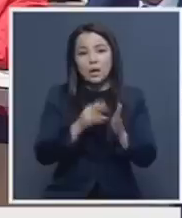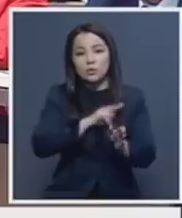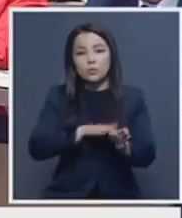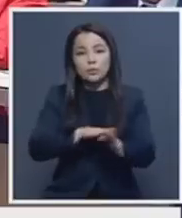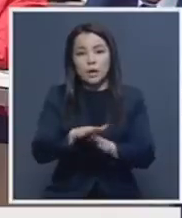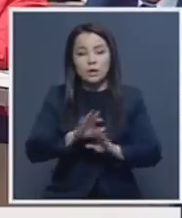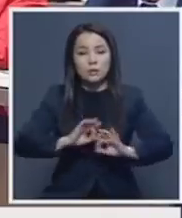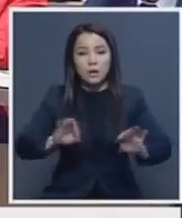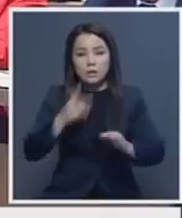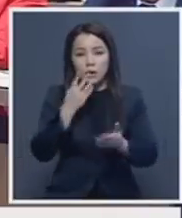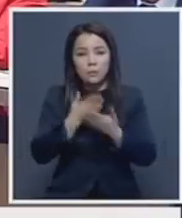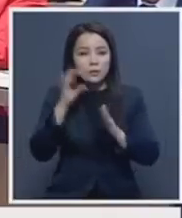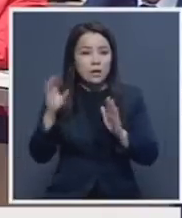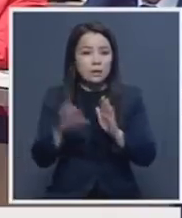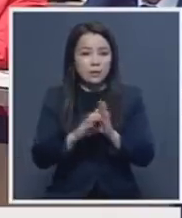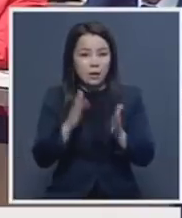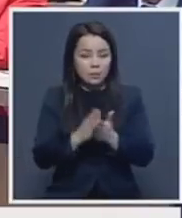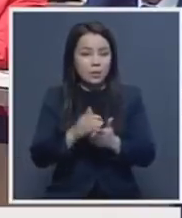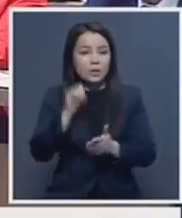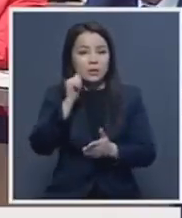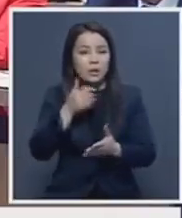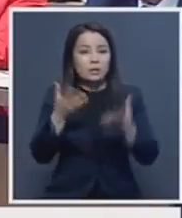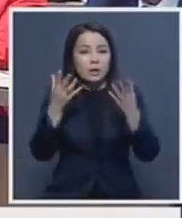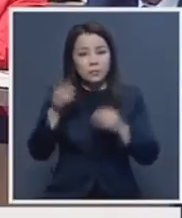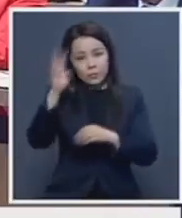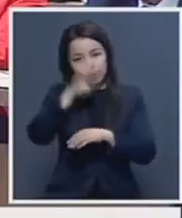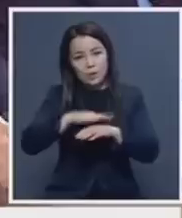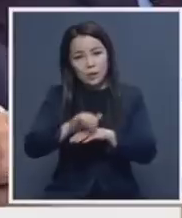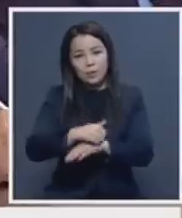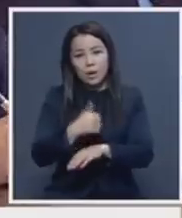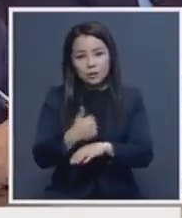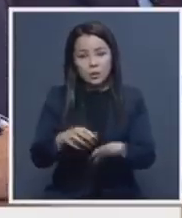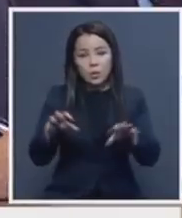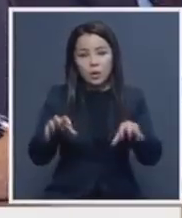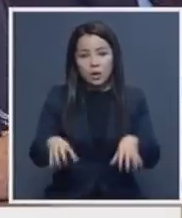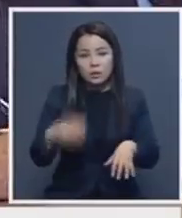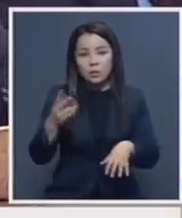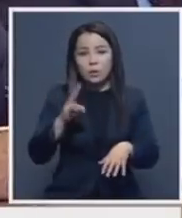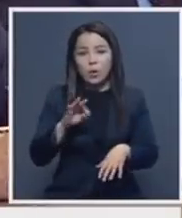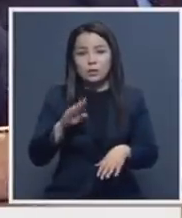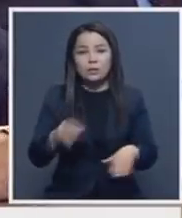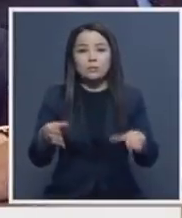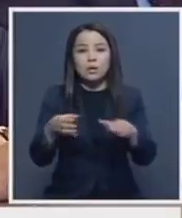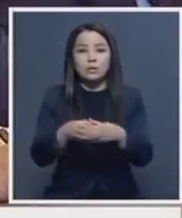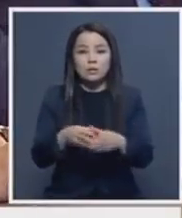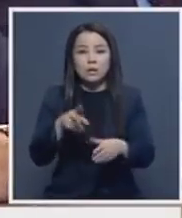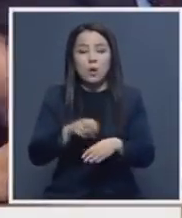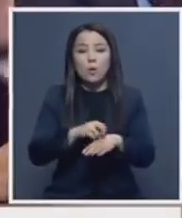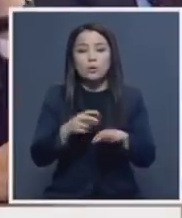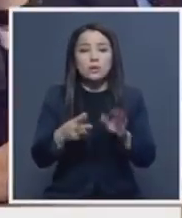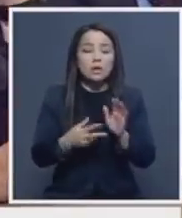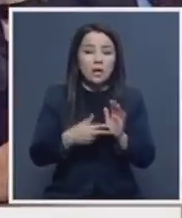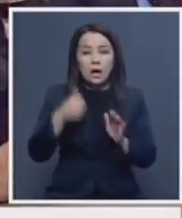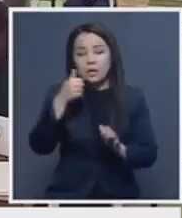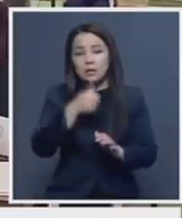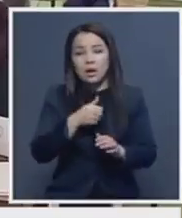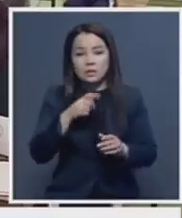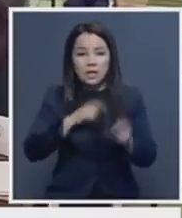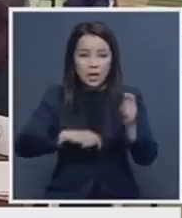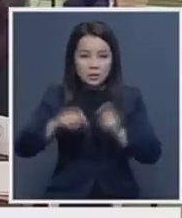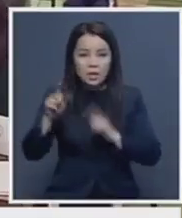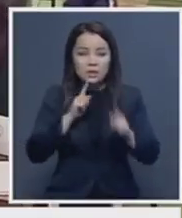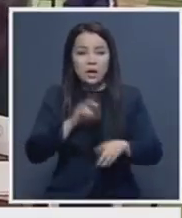сөз етті. Аталған құжат ертең мемлекет басшысының төрағалығымен өтетін Нұр Отан партиясының 18-ші съезінде